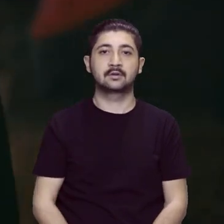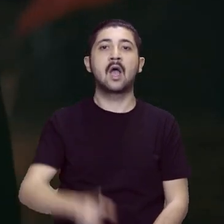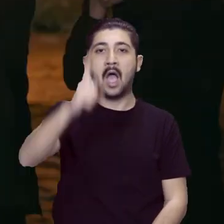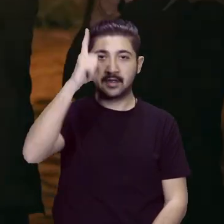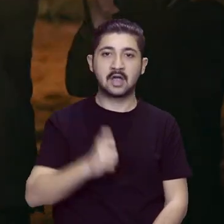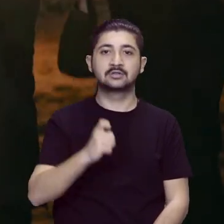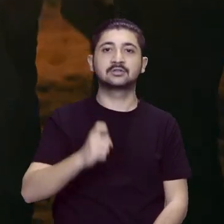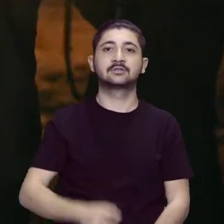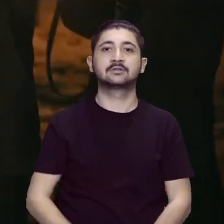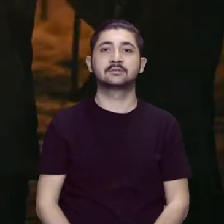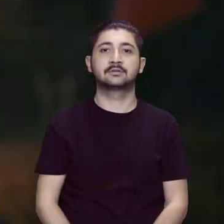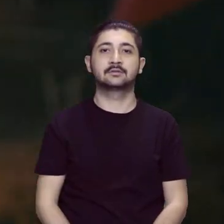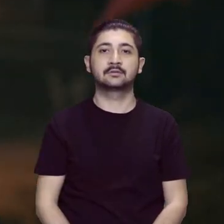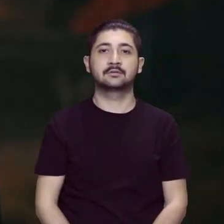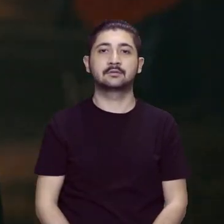Ateş.